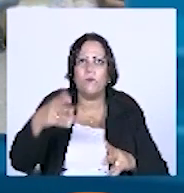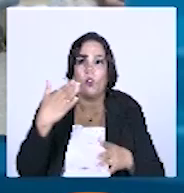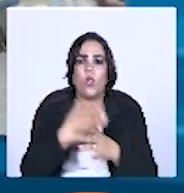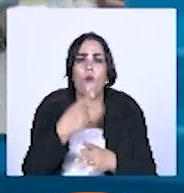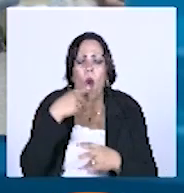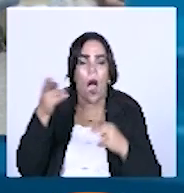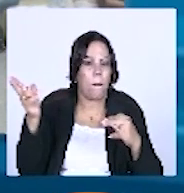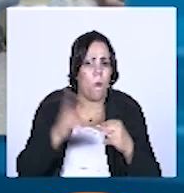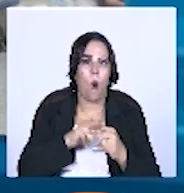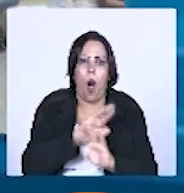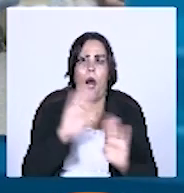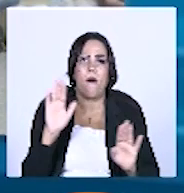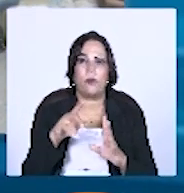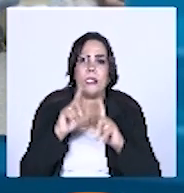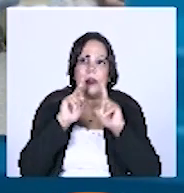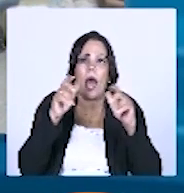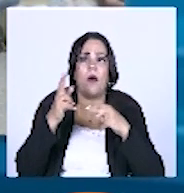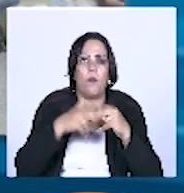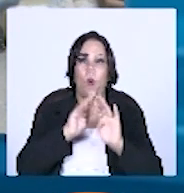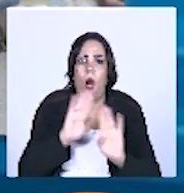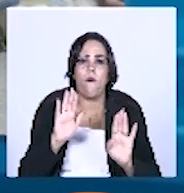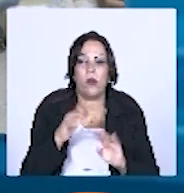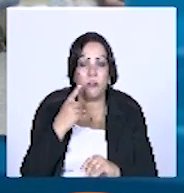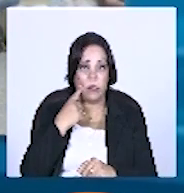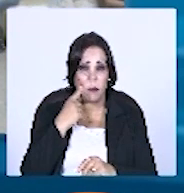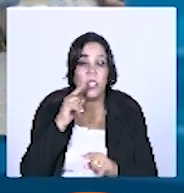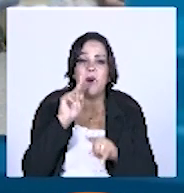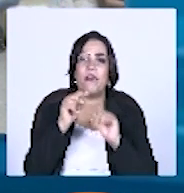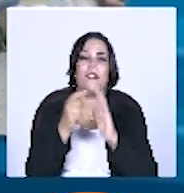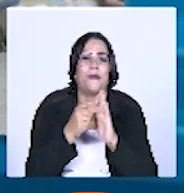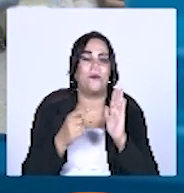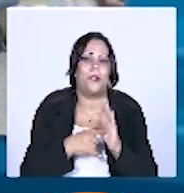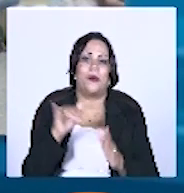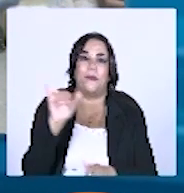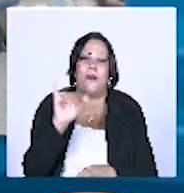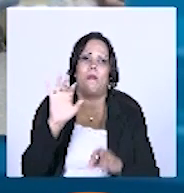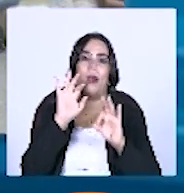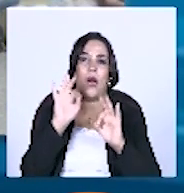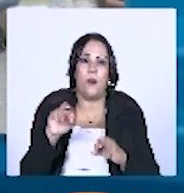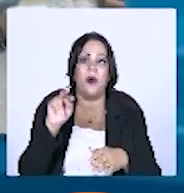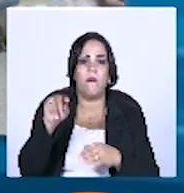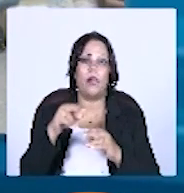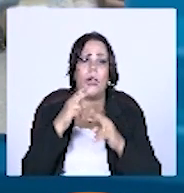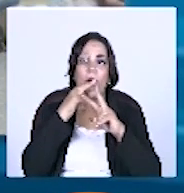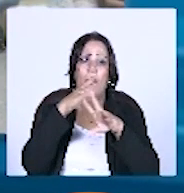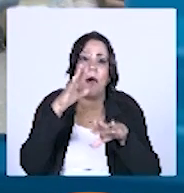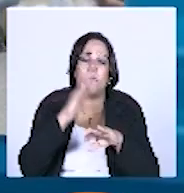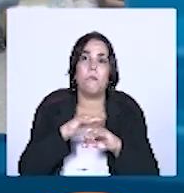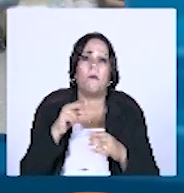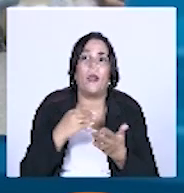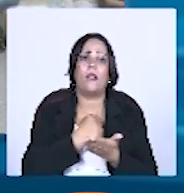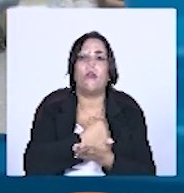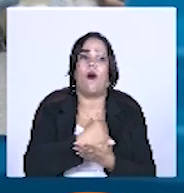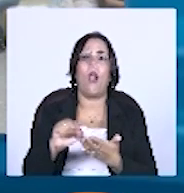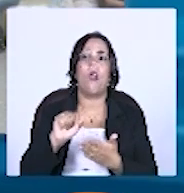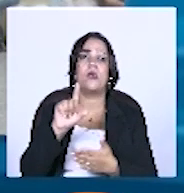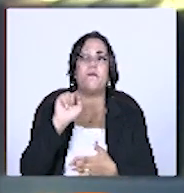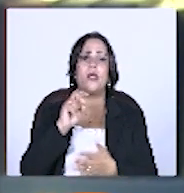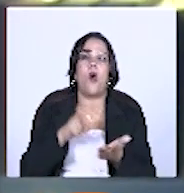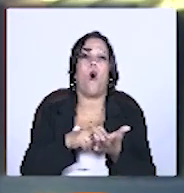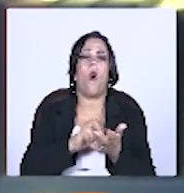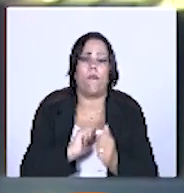هو يرفضها في الحياه يعني طبعا منطق مهم جدا في الحديث اللي هو التخلص من